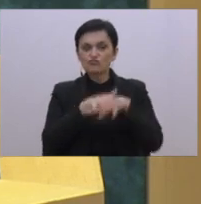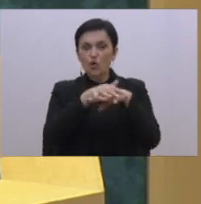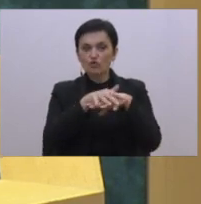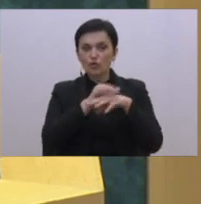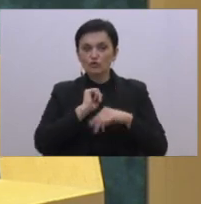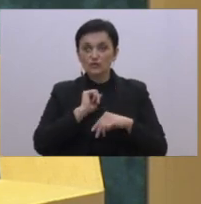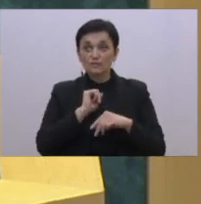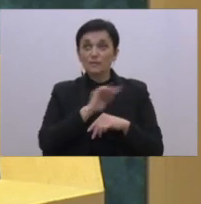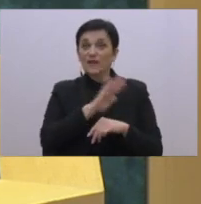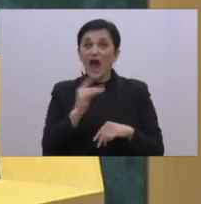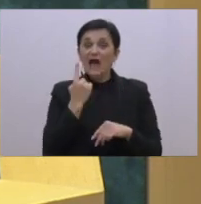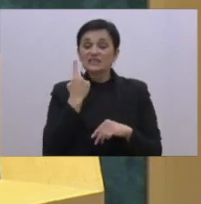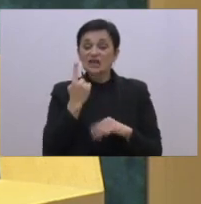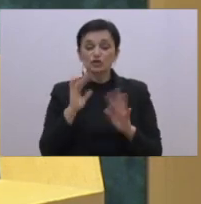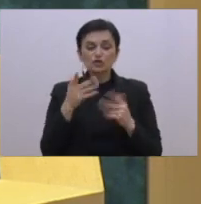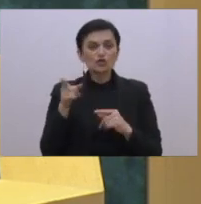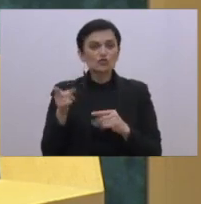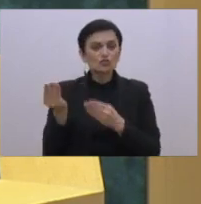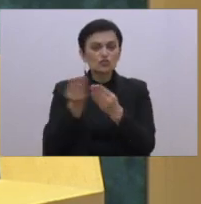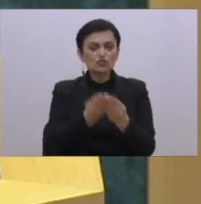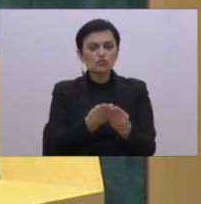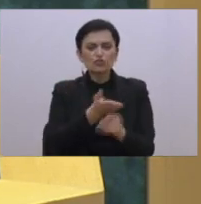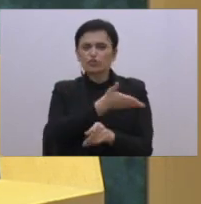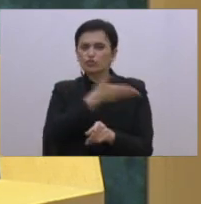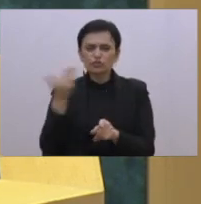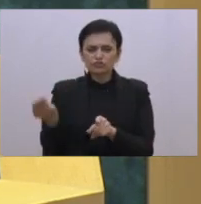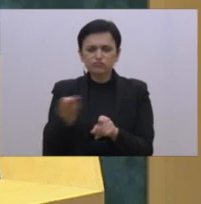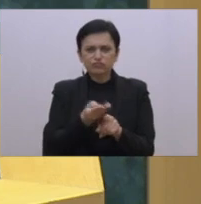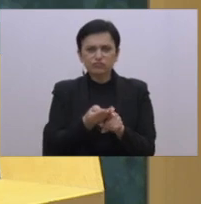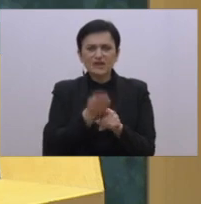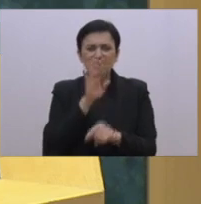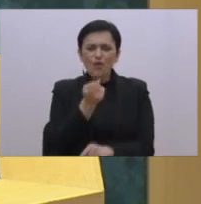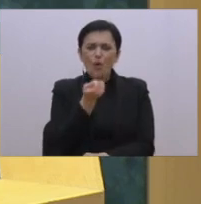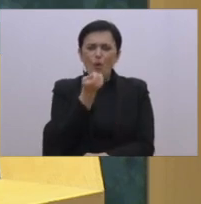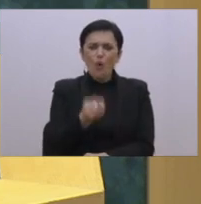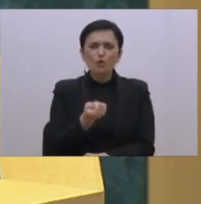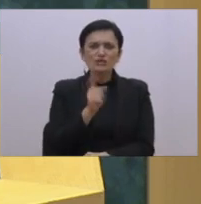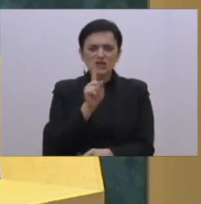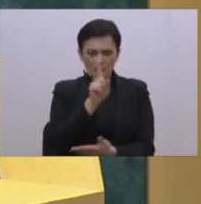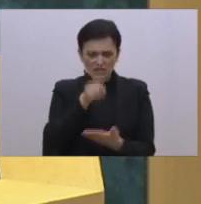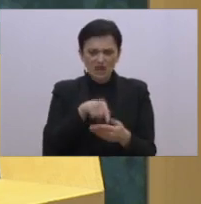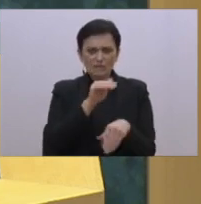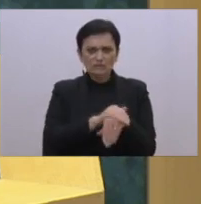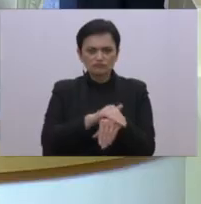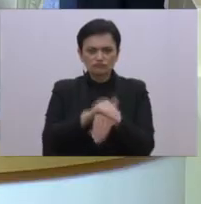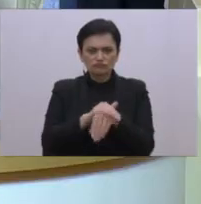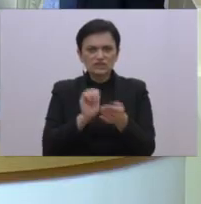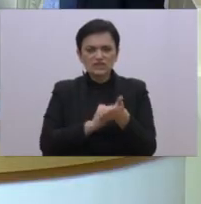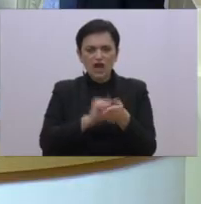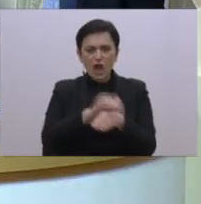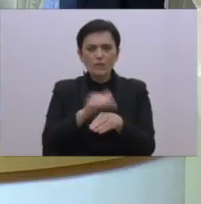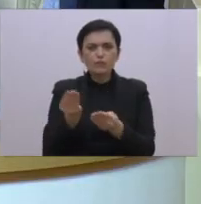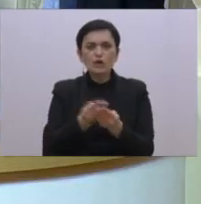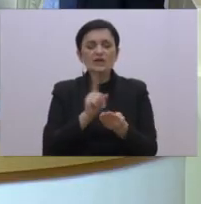მათ. არც ერთ შემთხვევაში მათ არ წარმოუდგენიათ ოდნავ მაინც დამაჯერებელი დასაბუთება, თუ რის